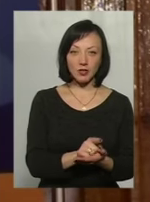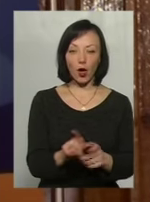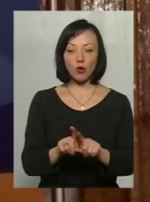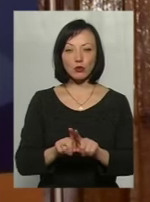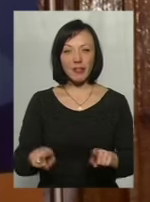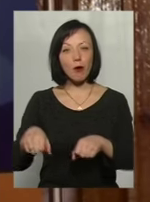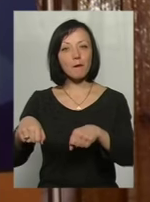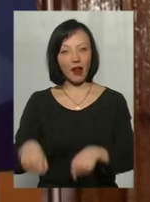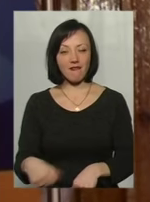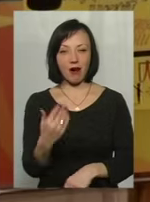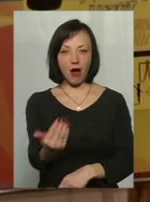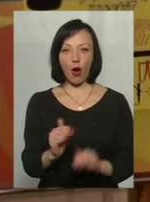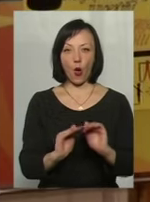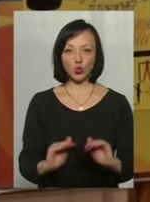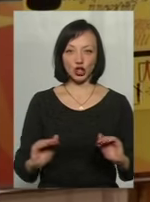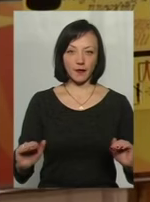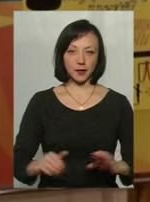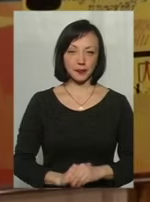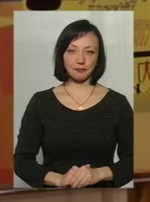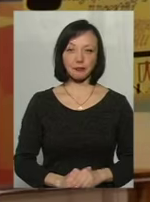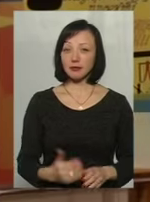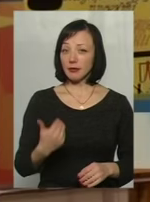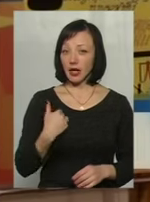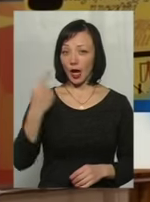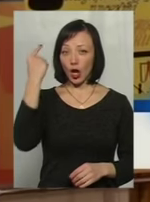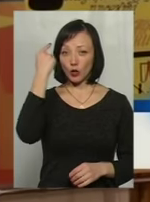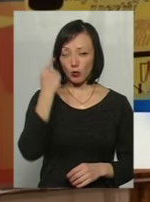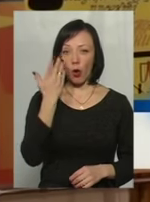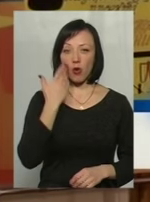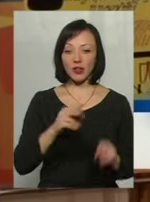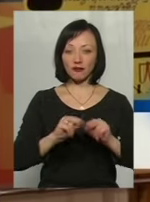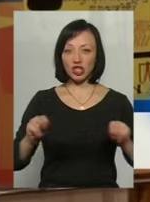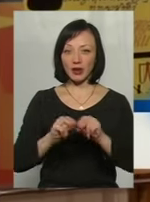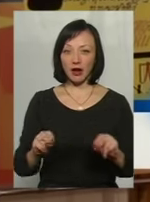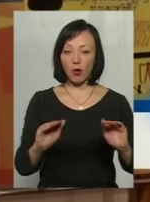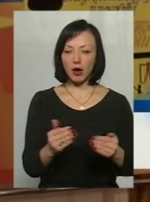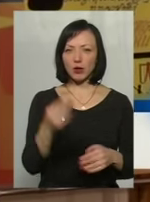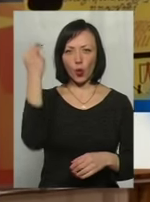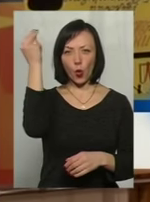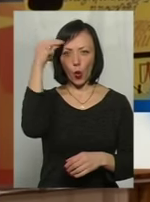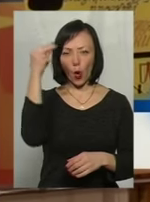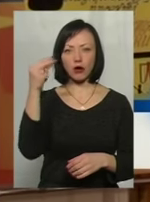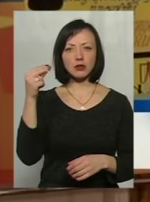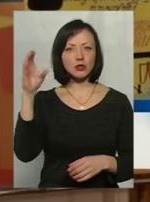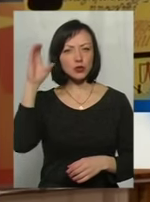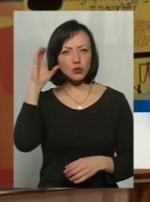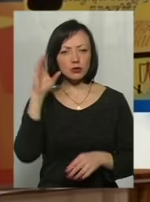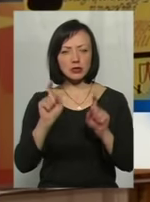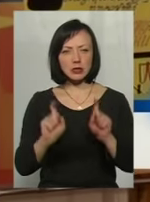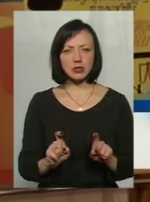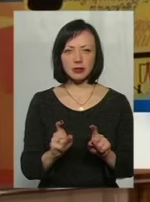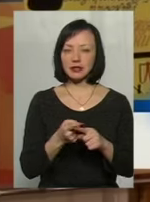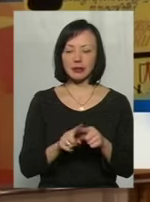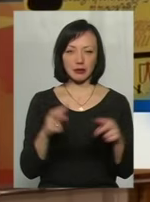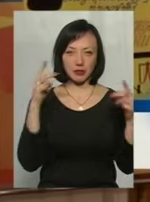особливо права учнів. Я думаю, коли вчителі обмежують і кажуть, що на уроках ти повинен сидіти, слухати весь матеріал, ну це